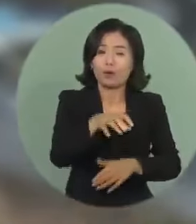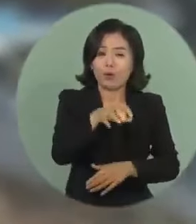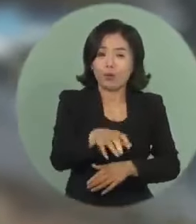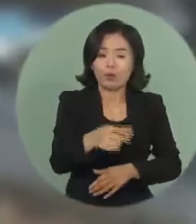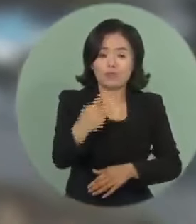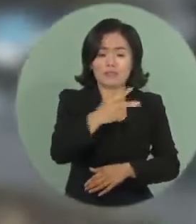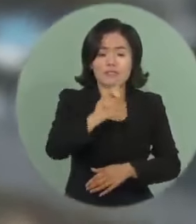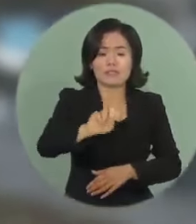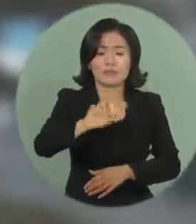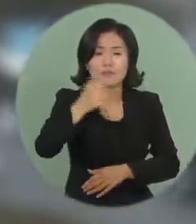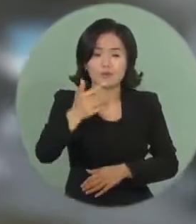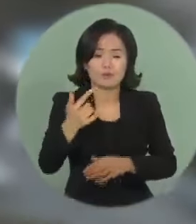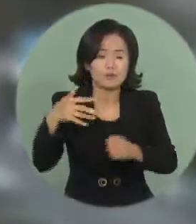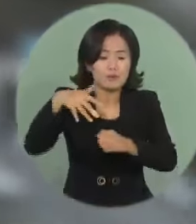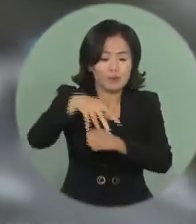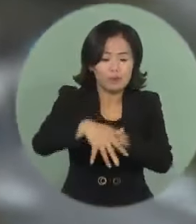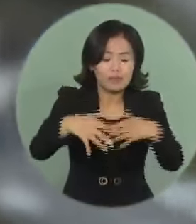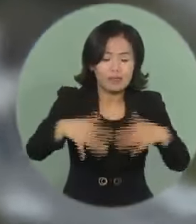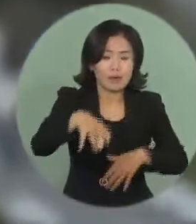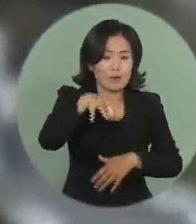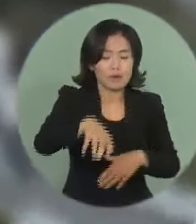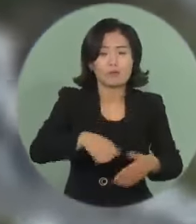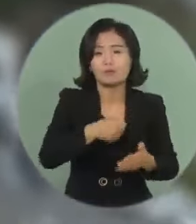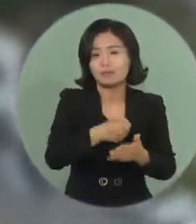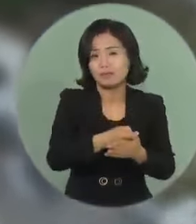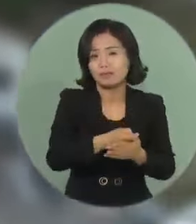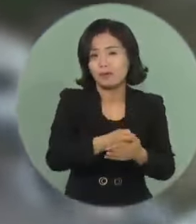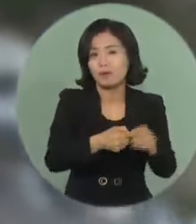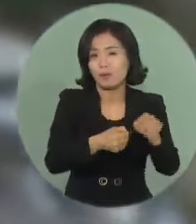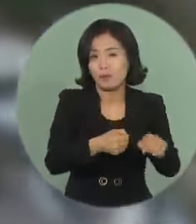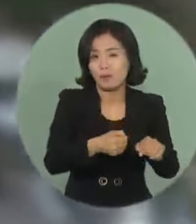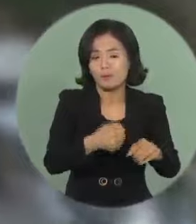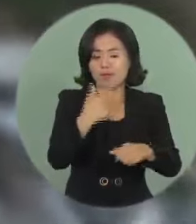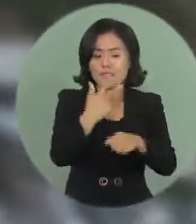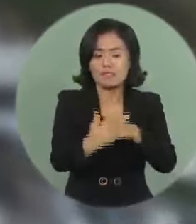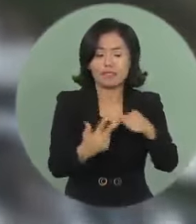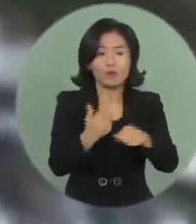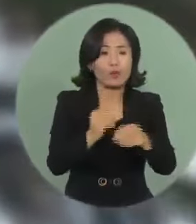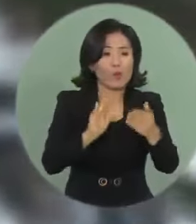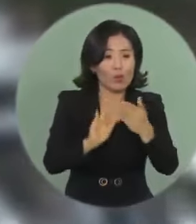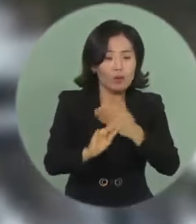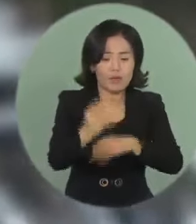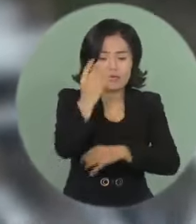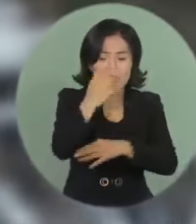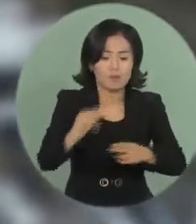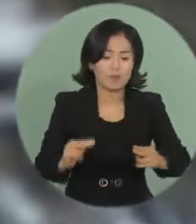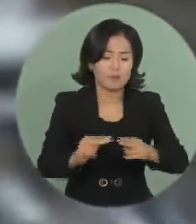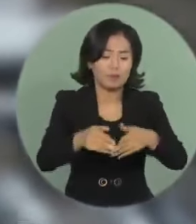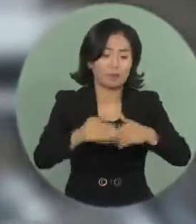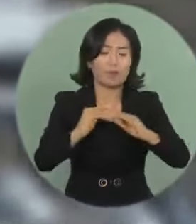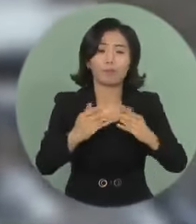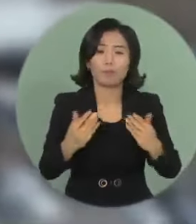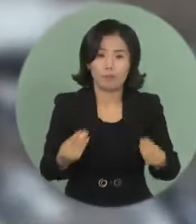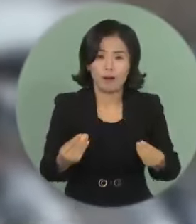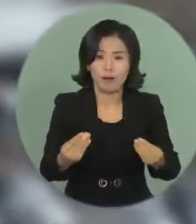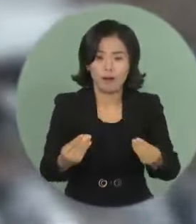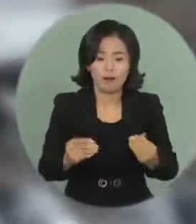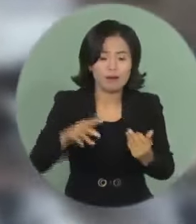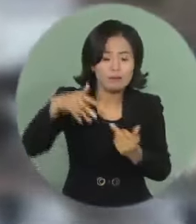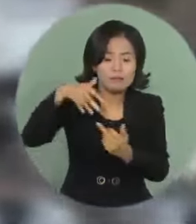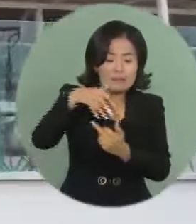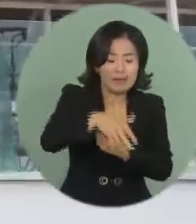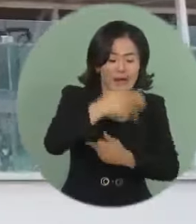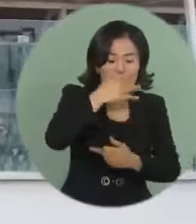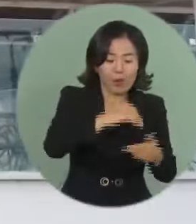2016년 산사태 취약 지역으로 지정된 곳으로 7년이 지나서야 기본 시설이 설치된 겁니다 산사태를